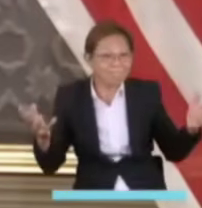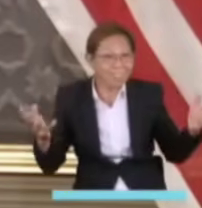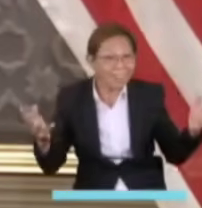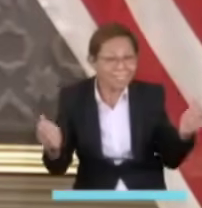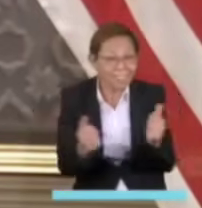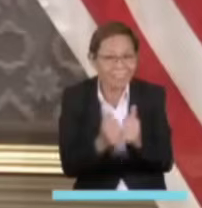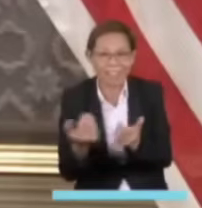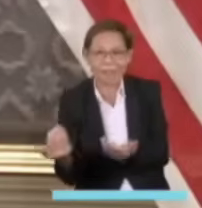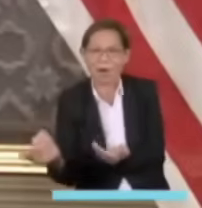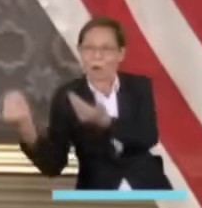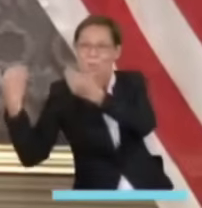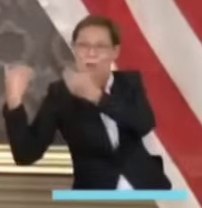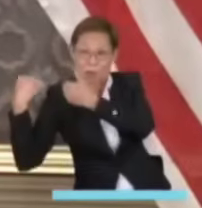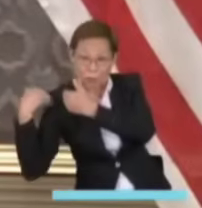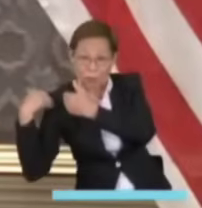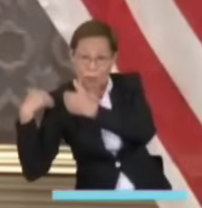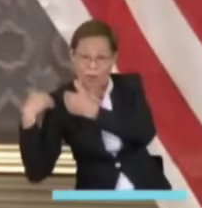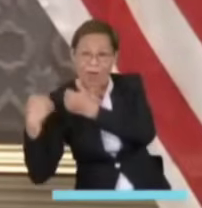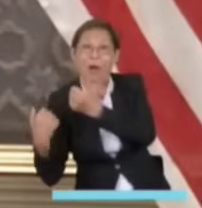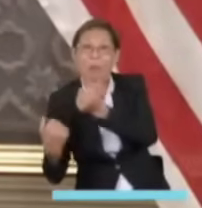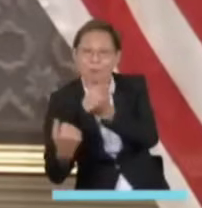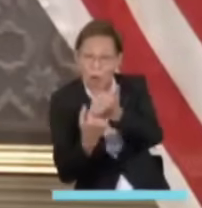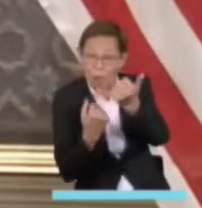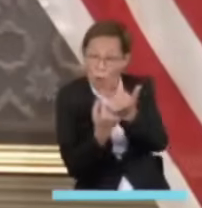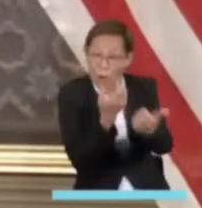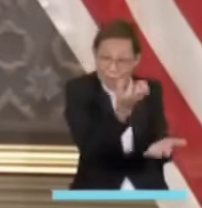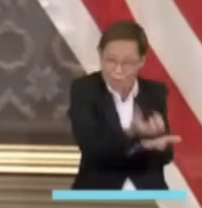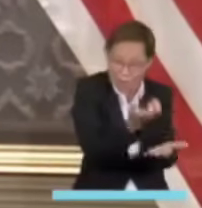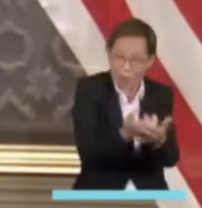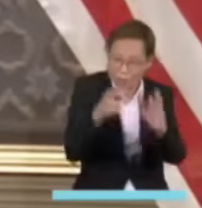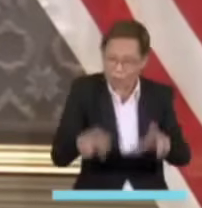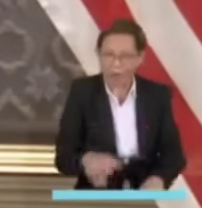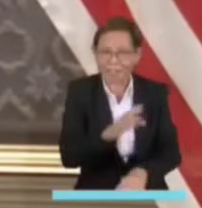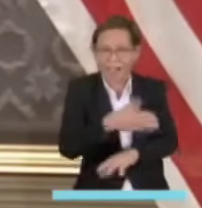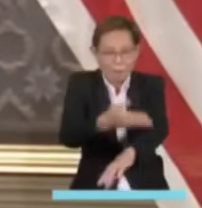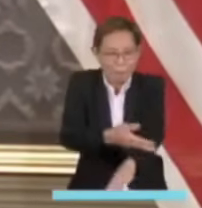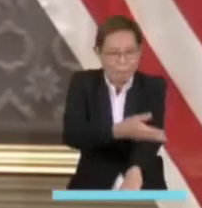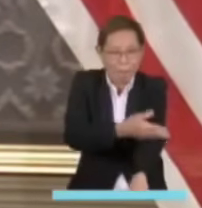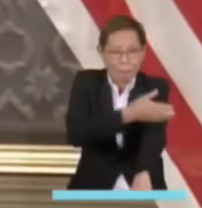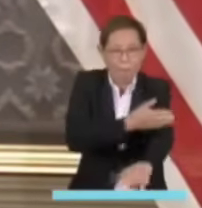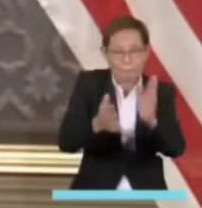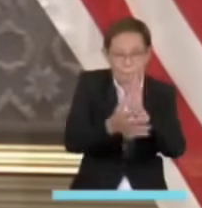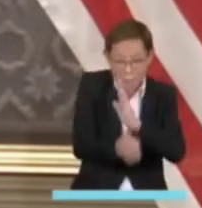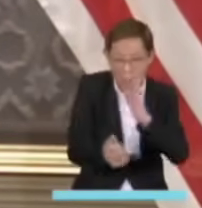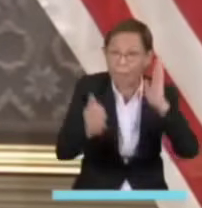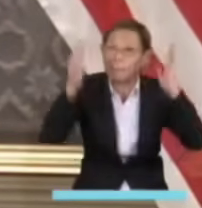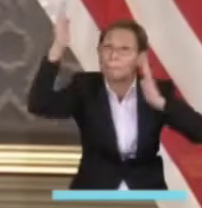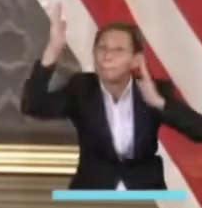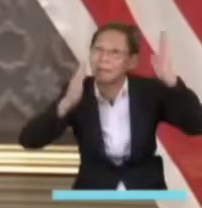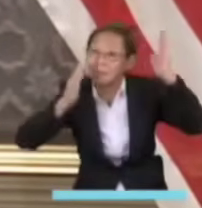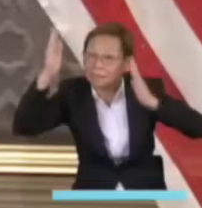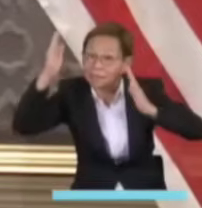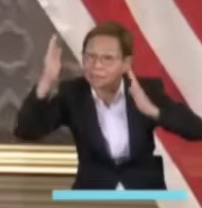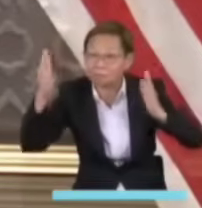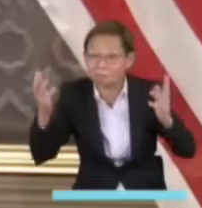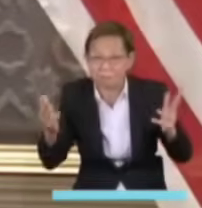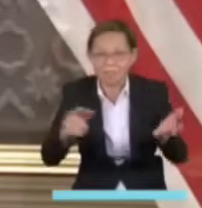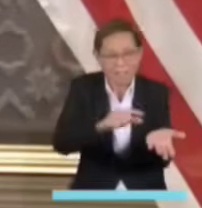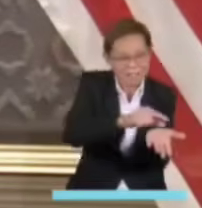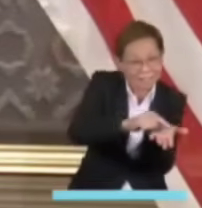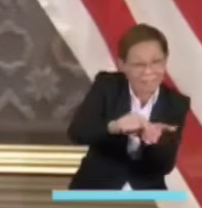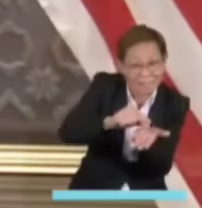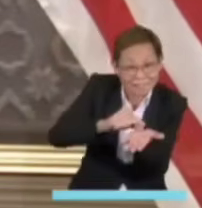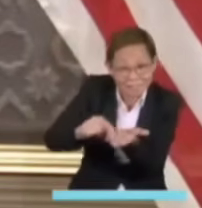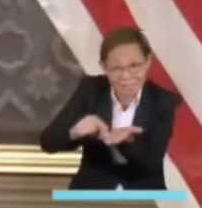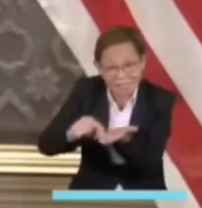Iaitu dengan mendukung ekonomi rakyat dan meningkatkan kemahiran bakat tempatan supaya